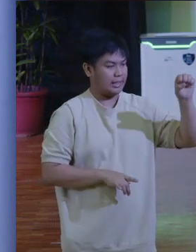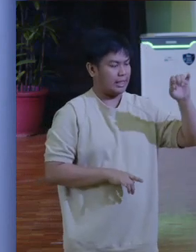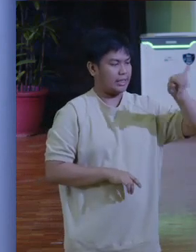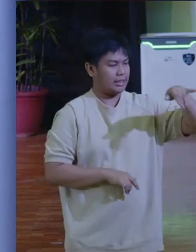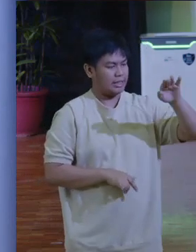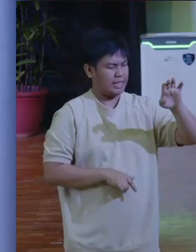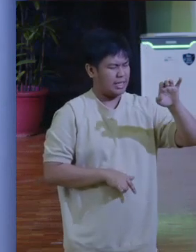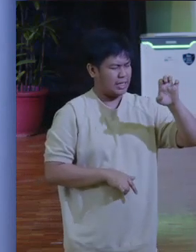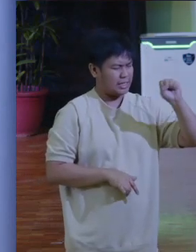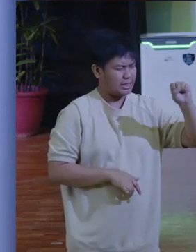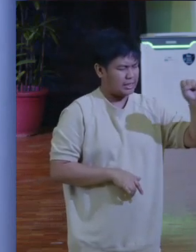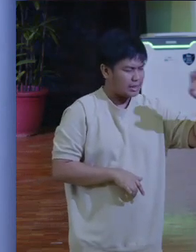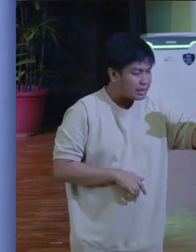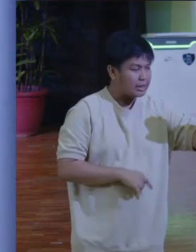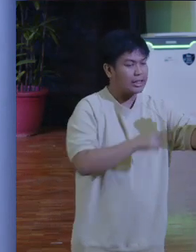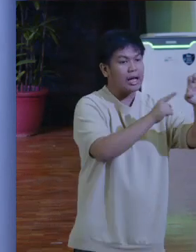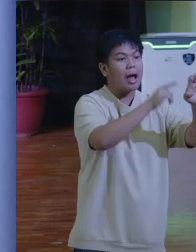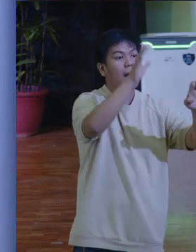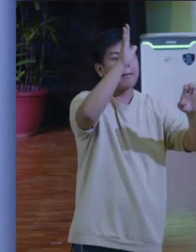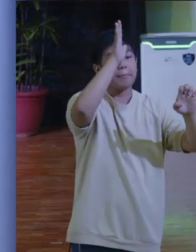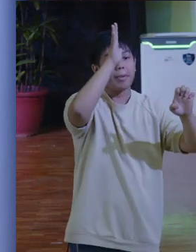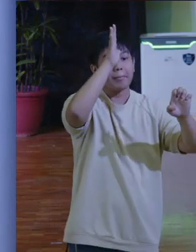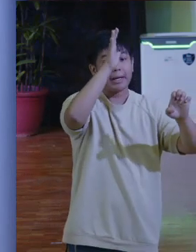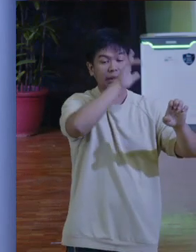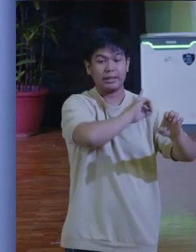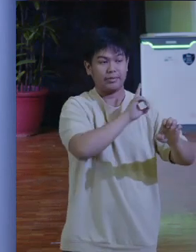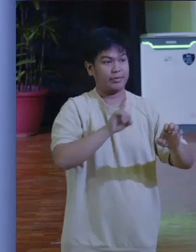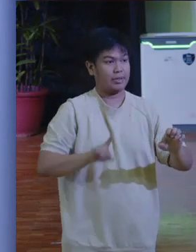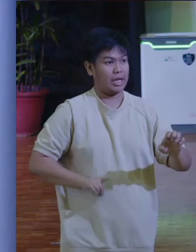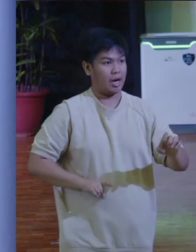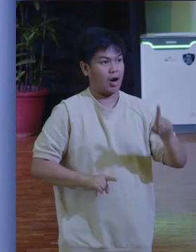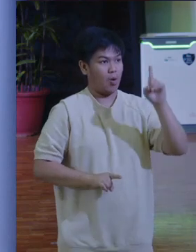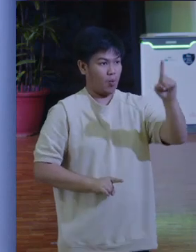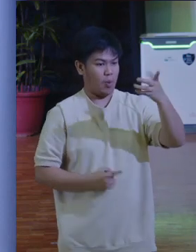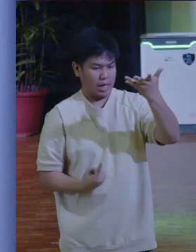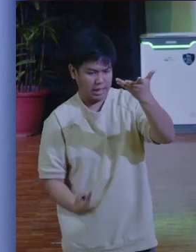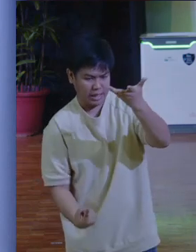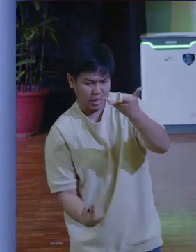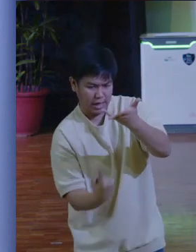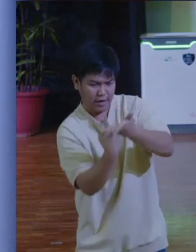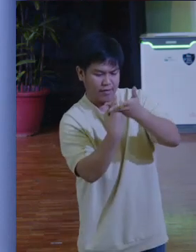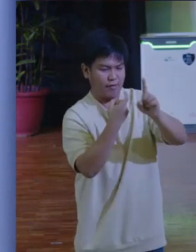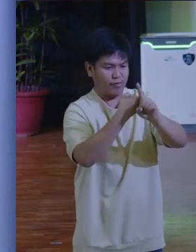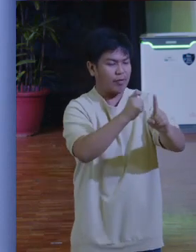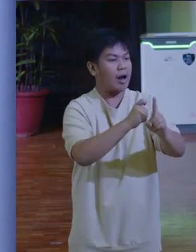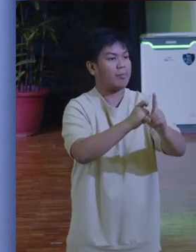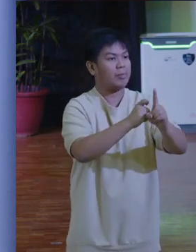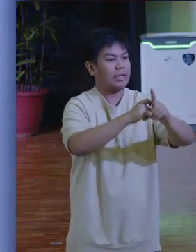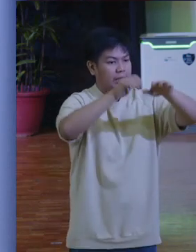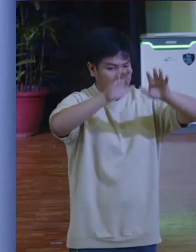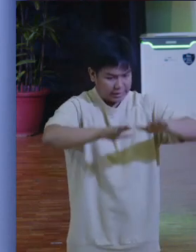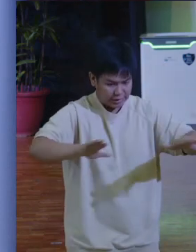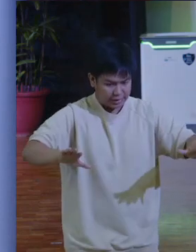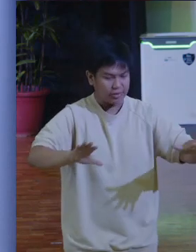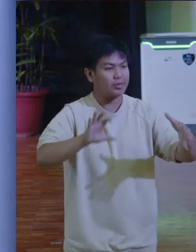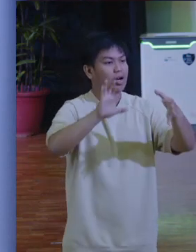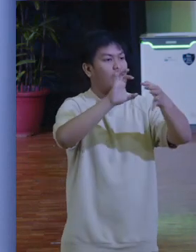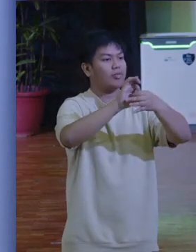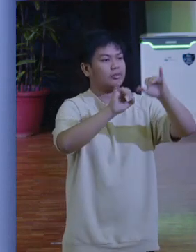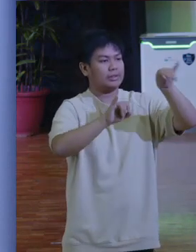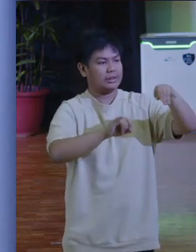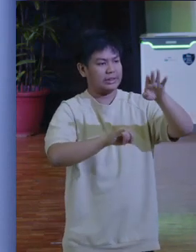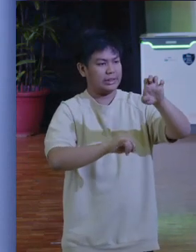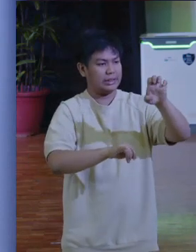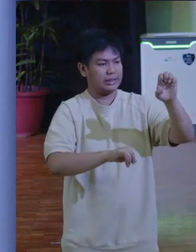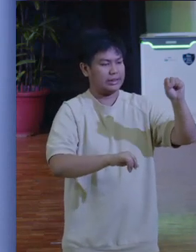David. So sabi sa Isaiah 11:1, there shall come forth a shoot from the stump sa pamilya ni Jesse, and a